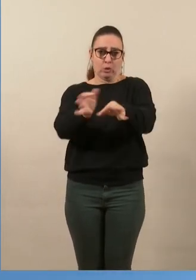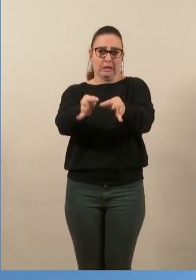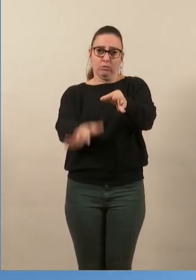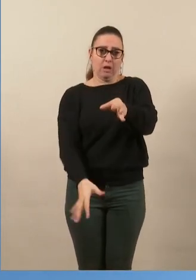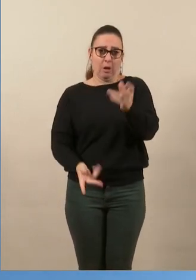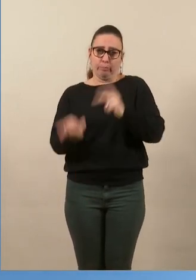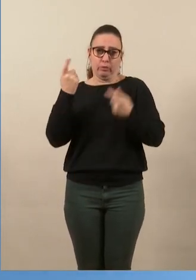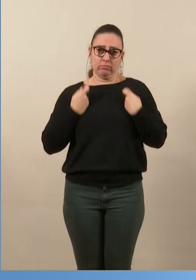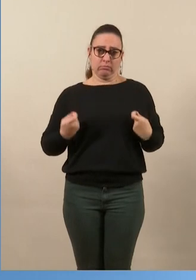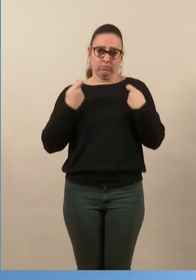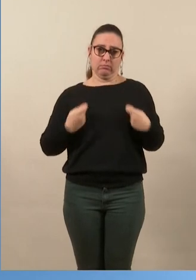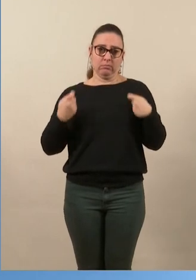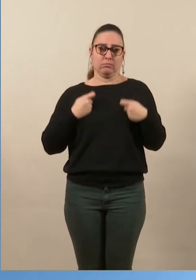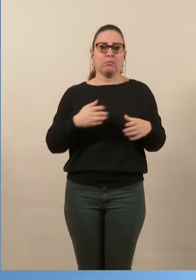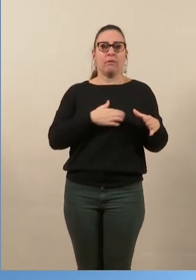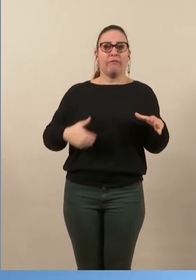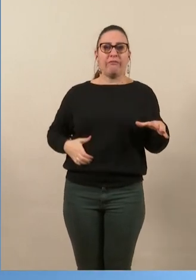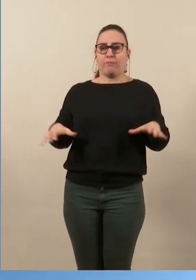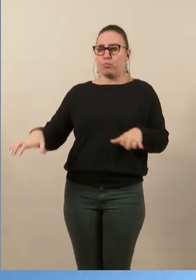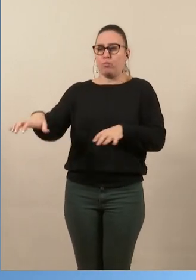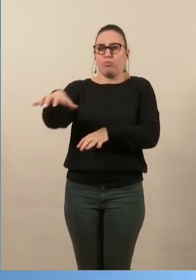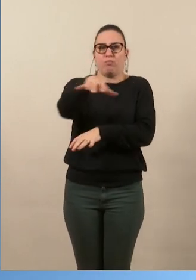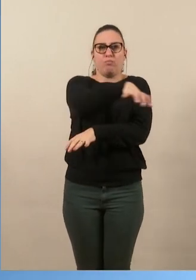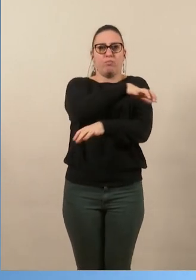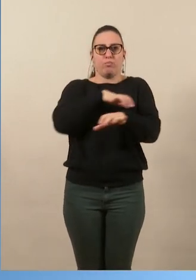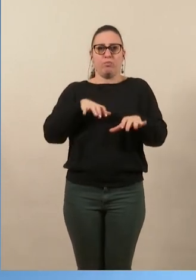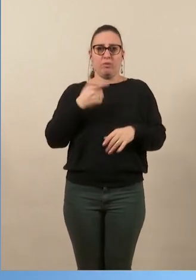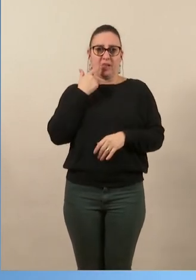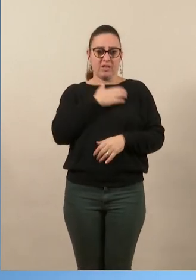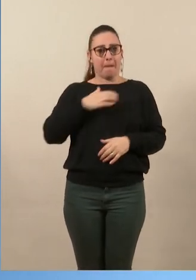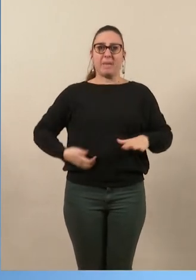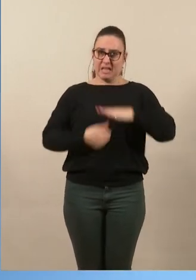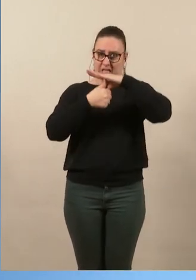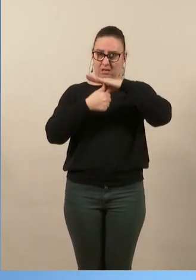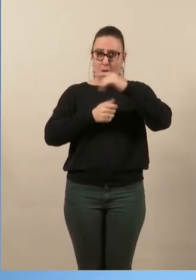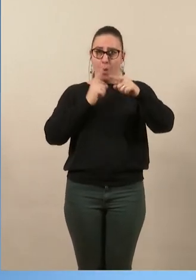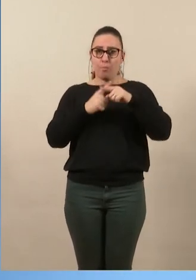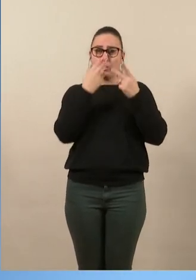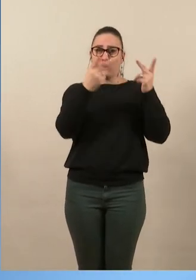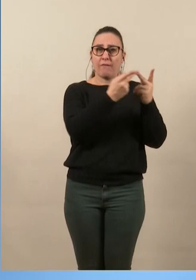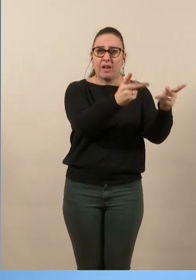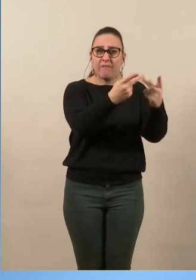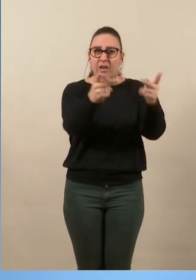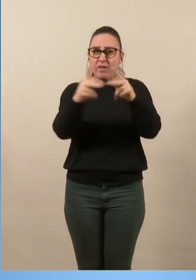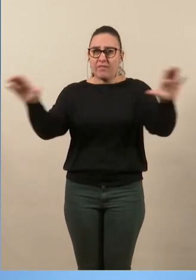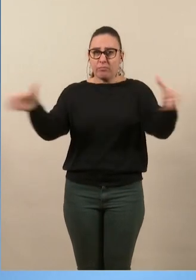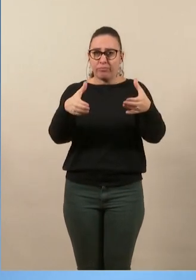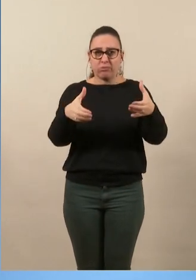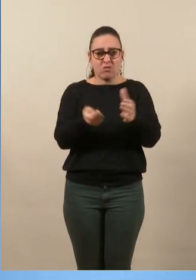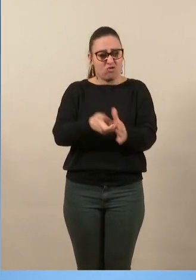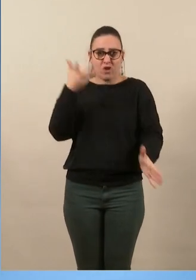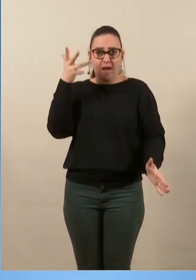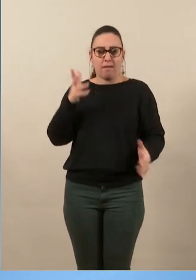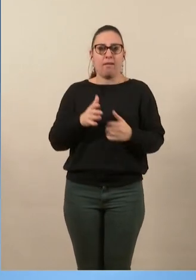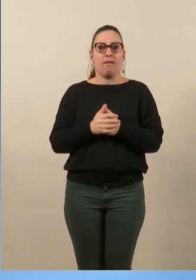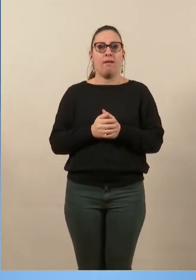à à nos communautés de communes c'est-à-dire notre mairie centre et toutes les communes qui sont ensemble mais j'ai